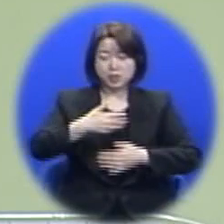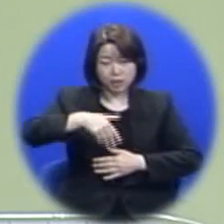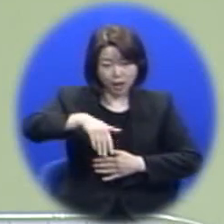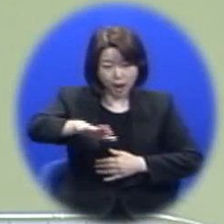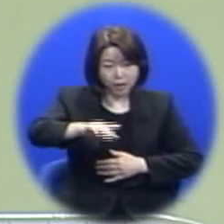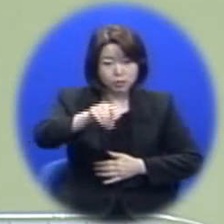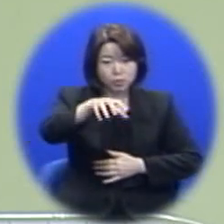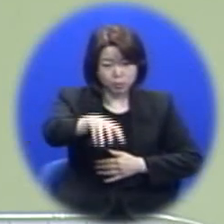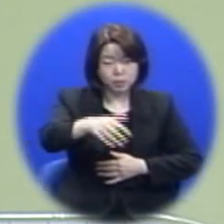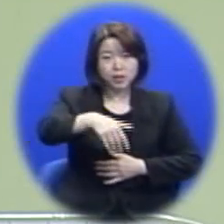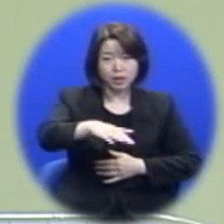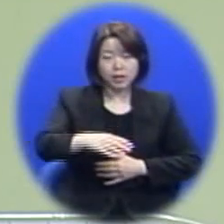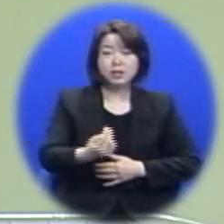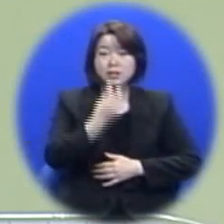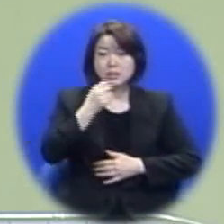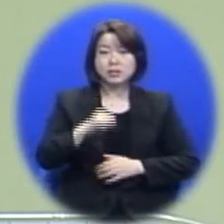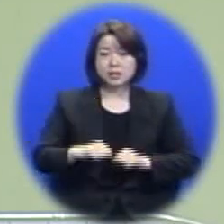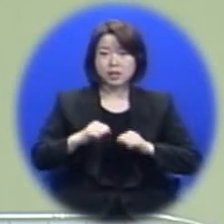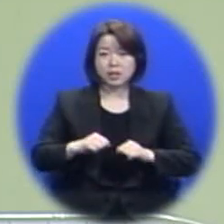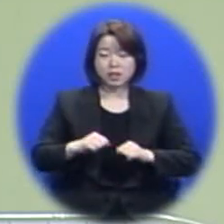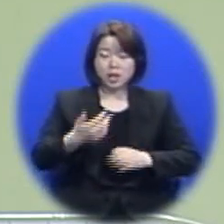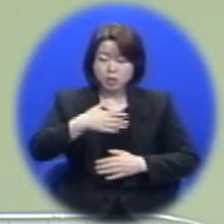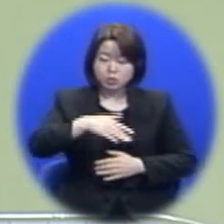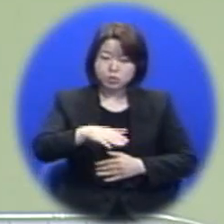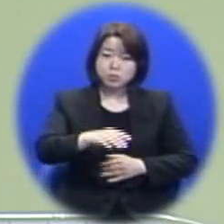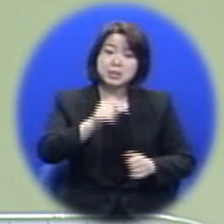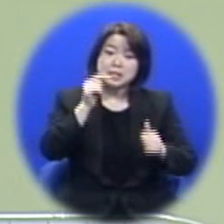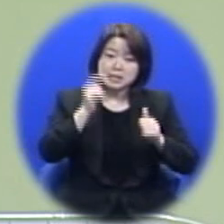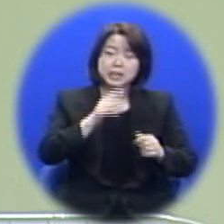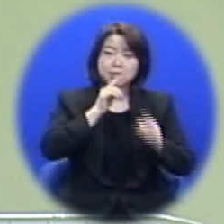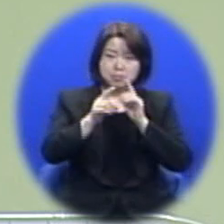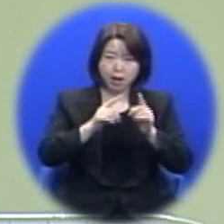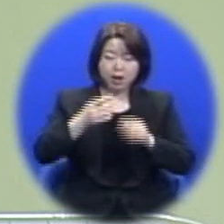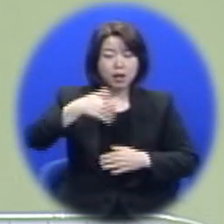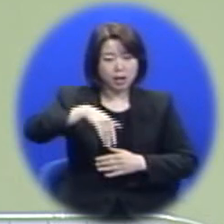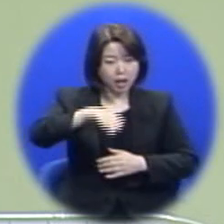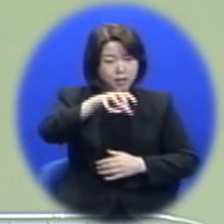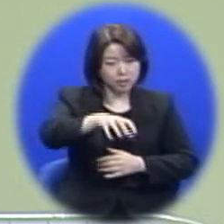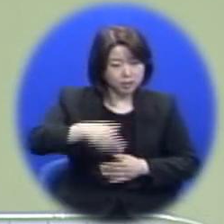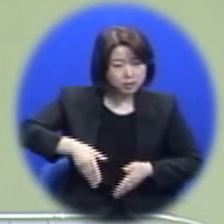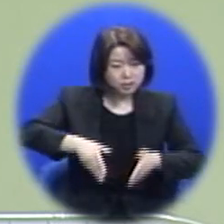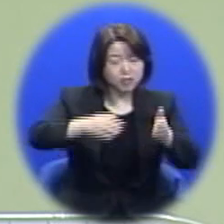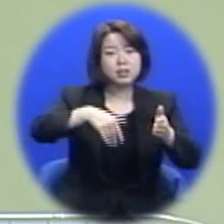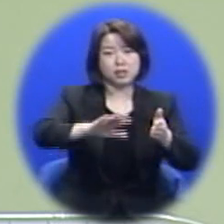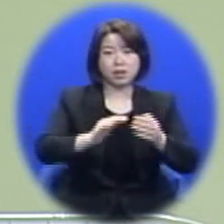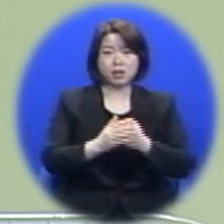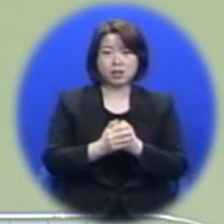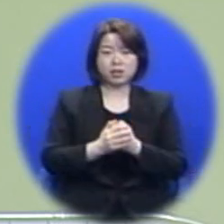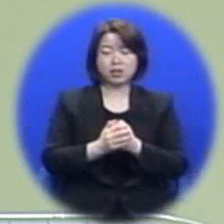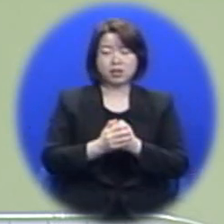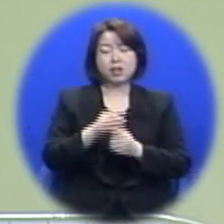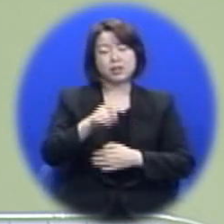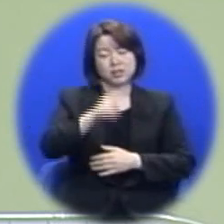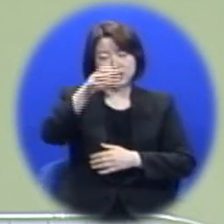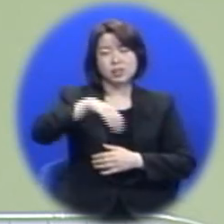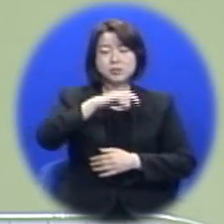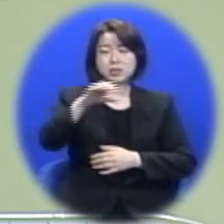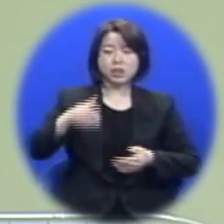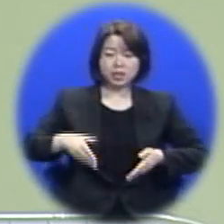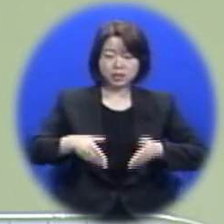거죠 주님 하라는 말 하고 주님 가는 길 가는 거죠 그게 바로 십자가의 길을 가는